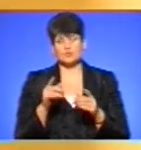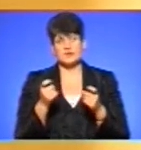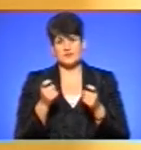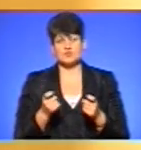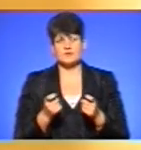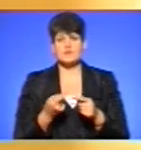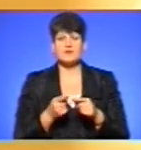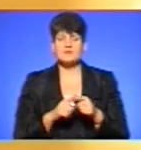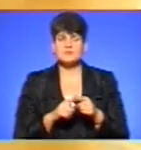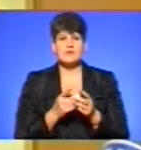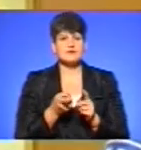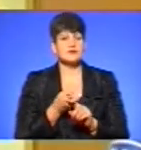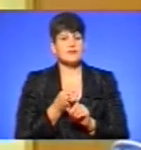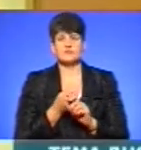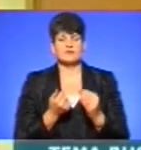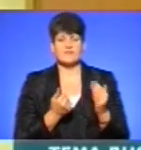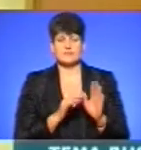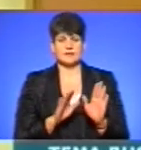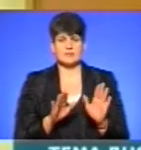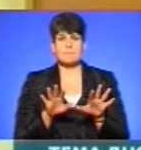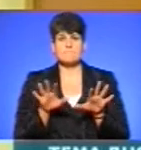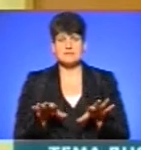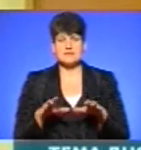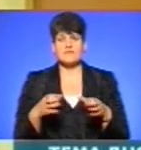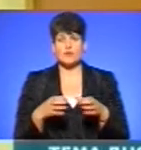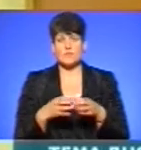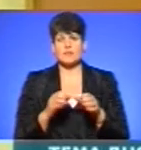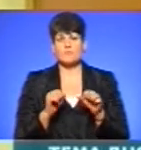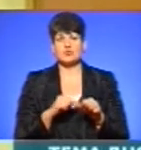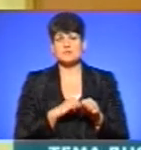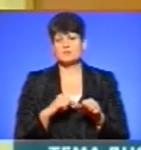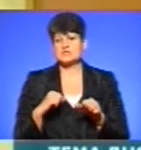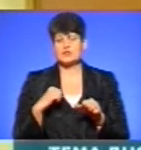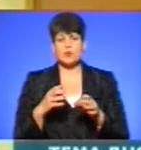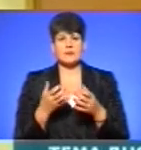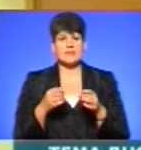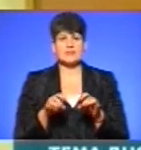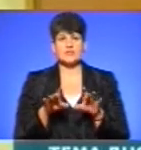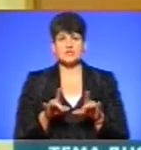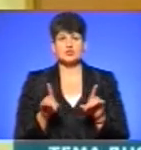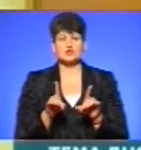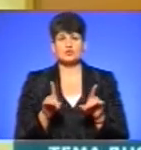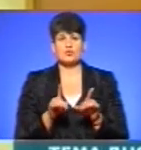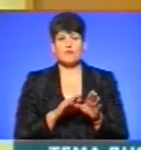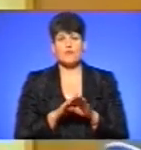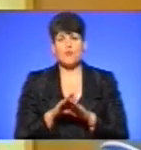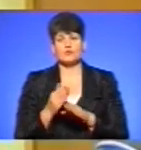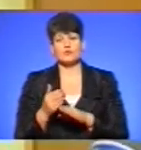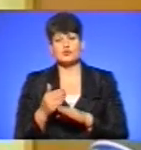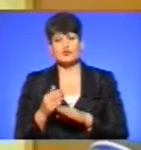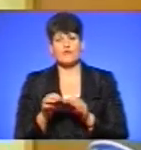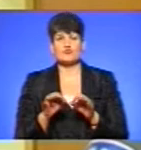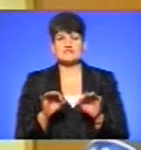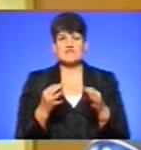але це залежить не від них. Місцева громада може самостійно прийняти рішення щодо повного або часткового звільнення